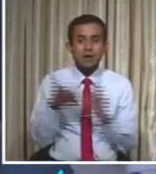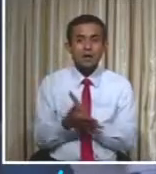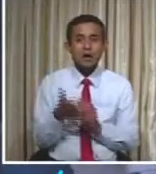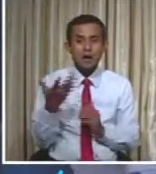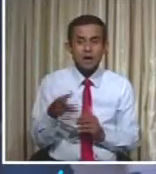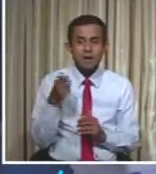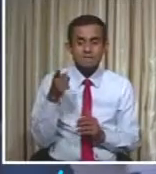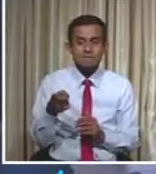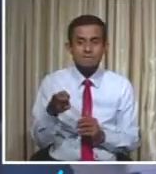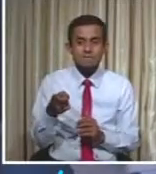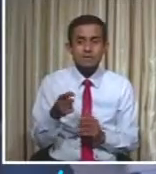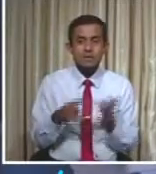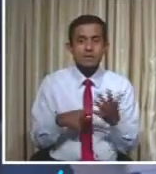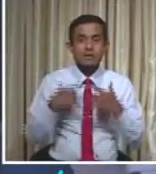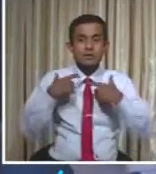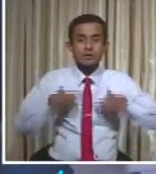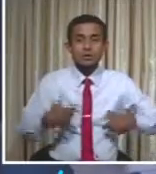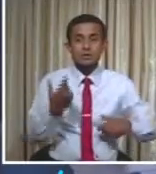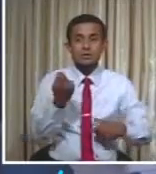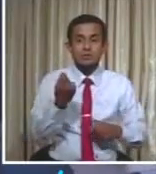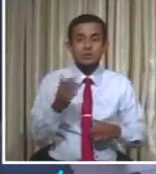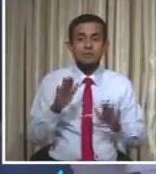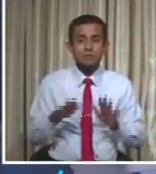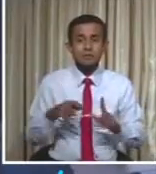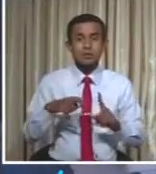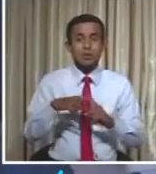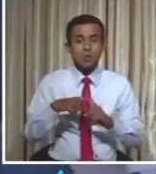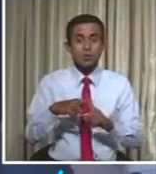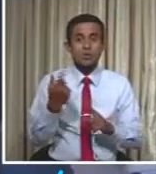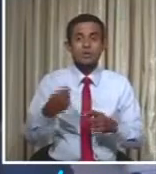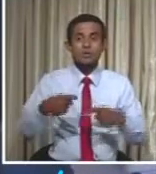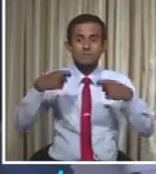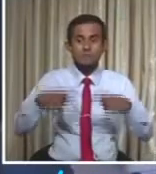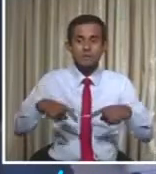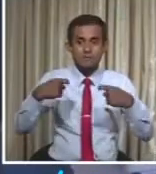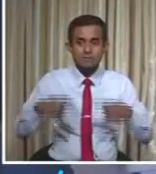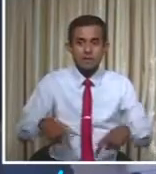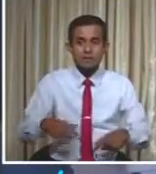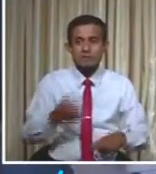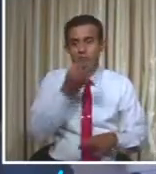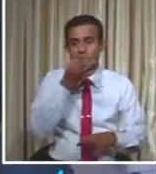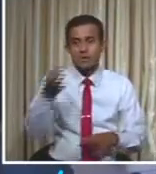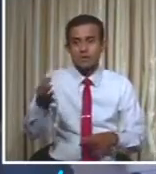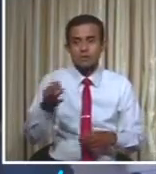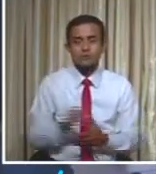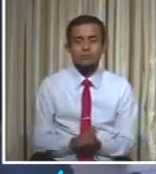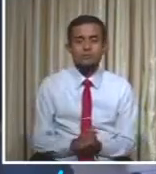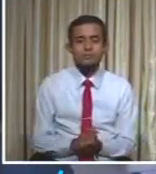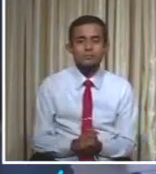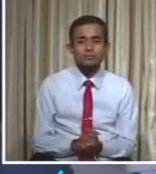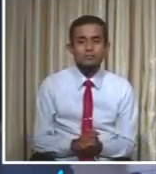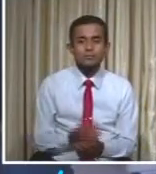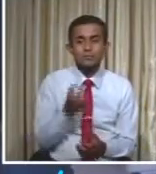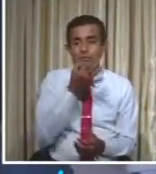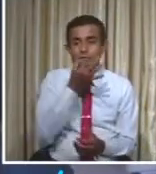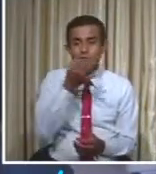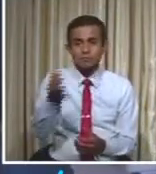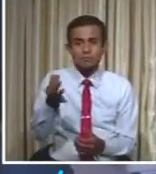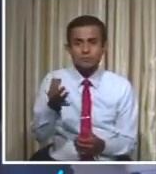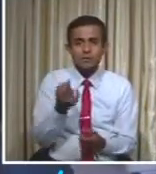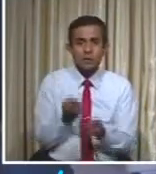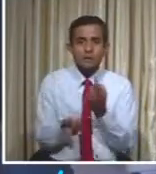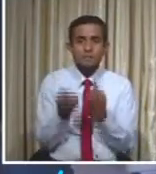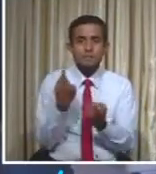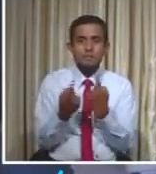තියෙනවා නීතිච්ඡ ගාස්තු විතරක් කෝටි ගාණක් වියදම් කරලා තියෙනවා කියලා චෝදනා එල්ල කරනවා. හැබැයි ඉතින් චෝදනා විමර්ශනය